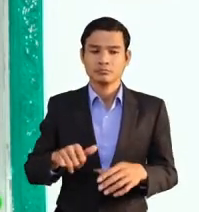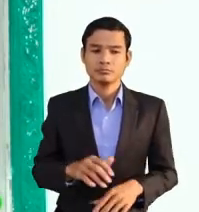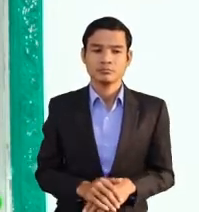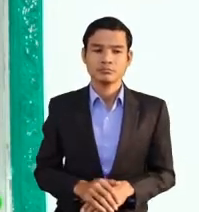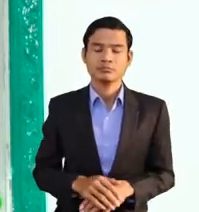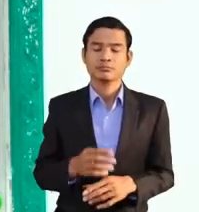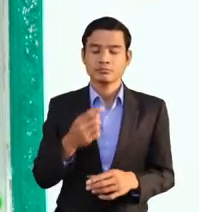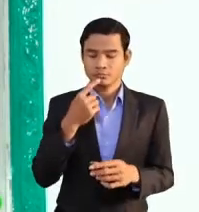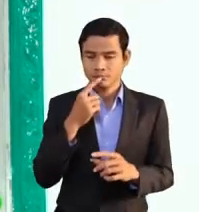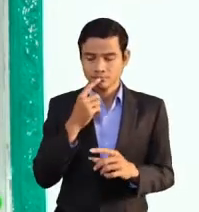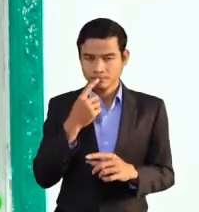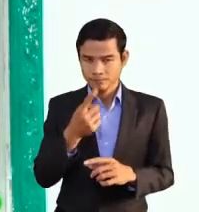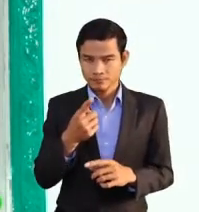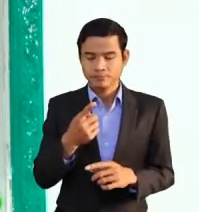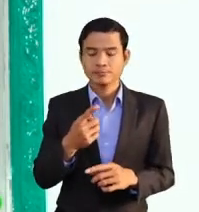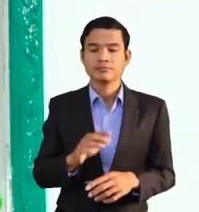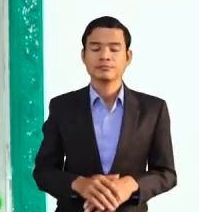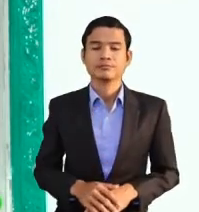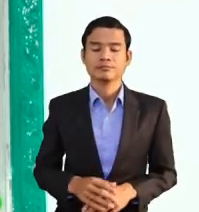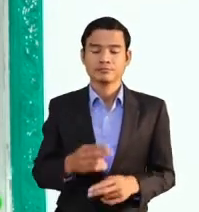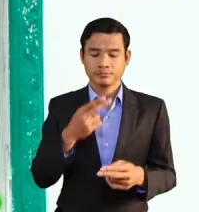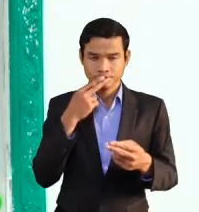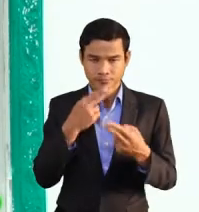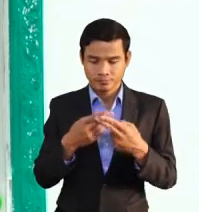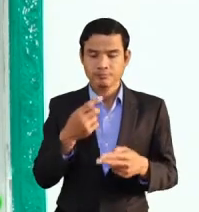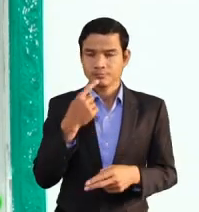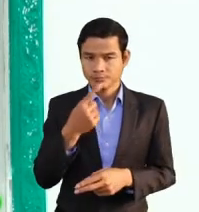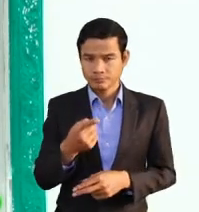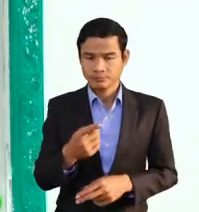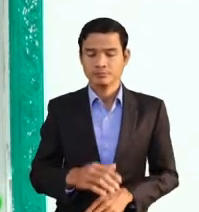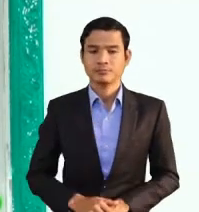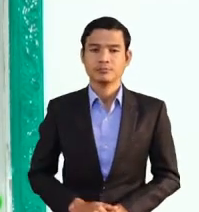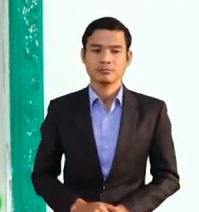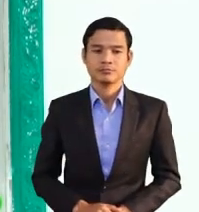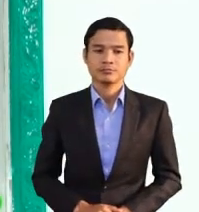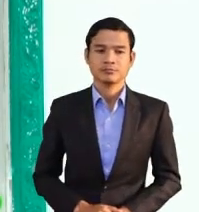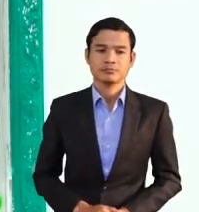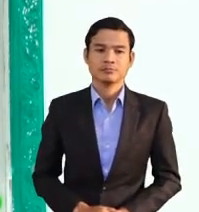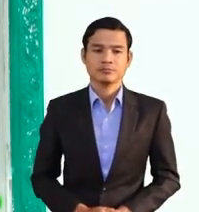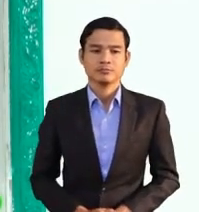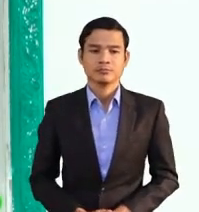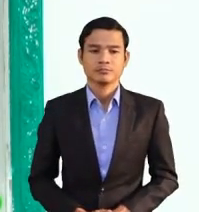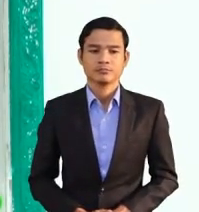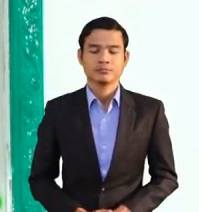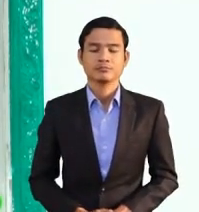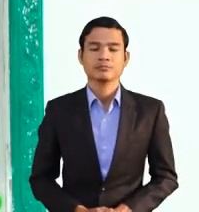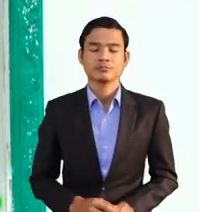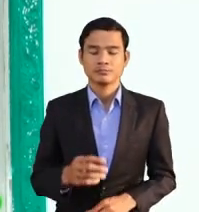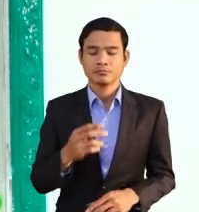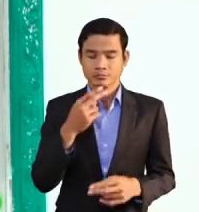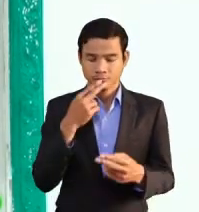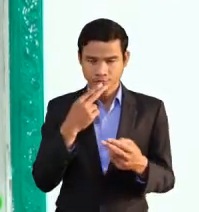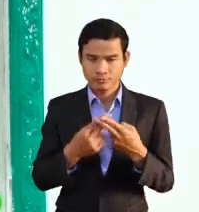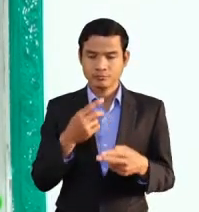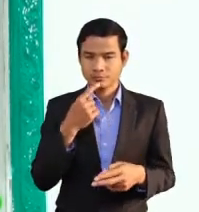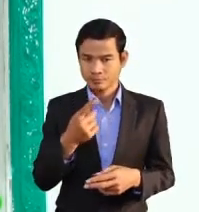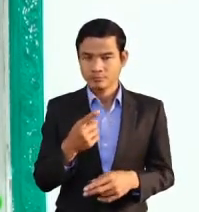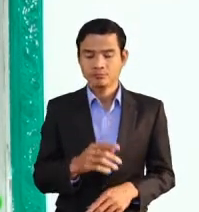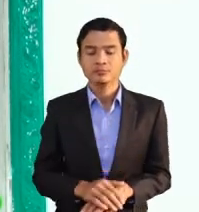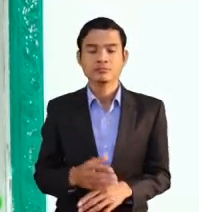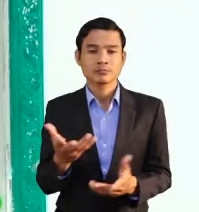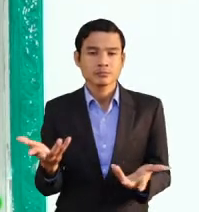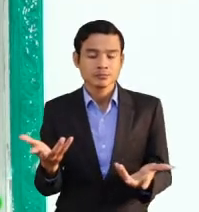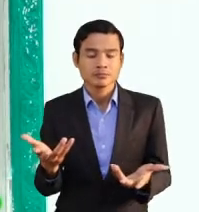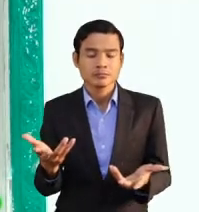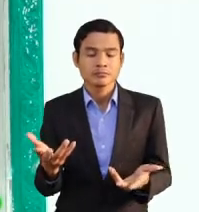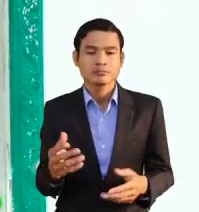lọ nà cứ ngơi trả lời thà Chà, chlai thả. Chứ con chlai thả mạch ta